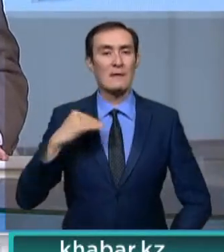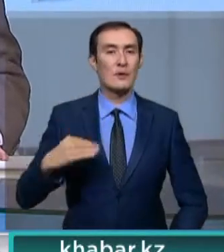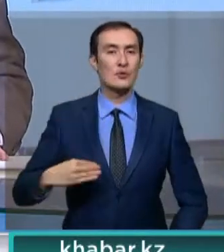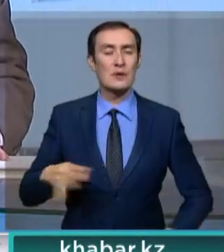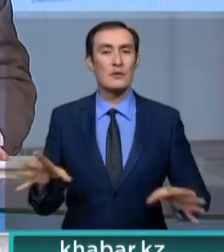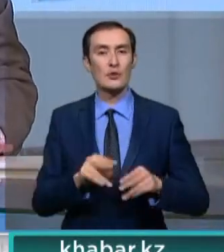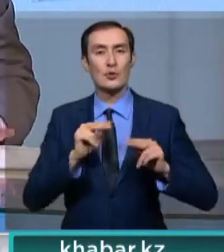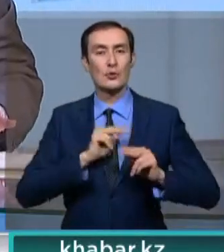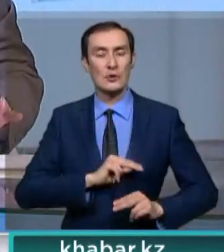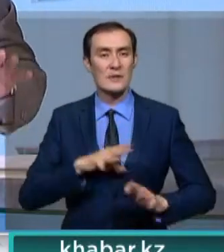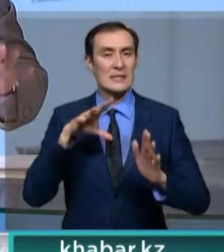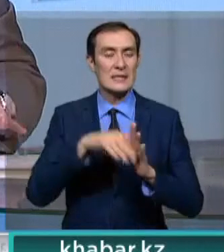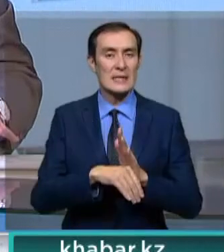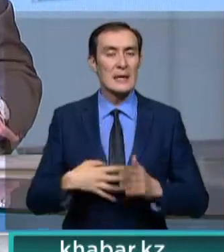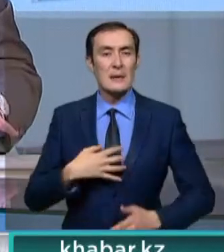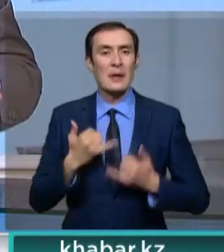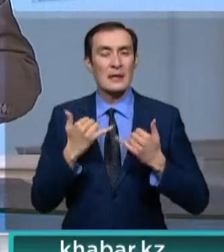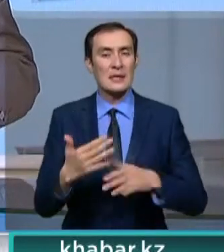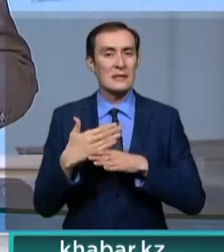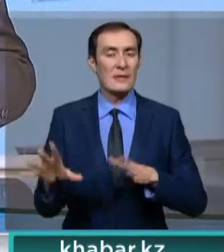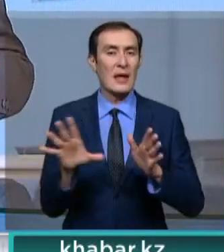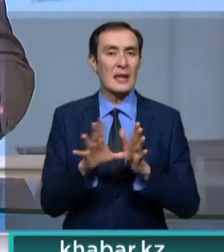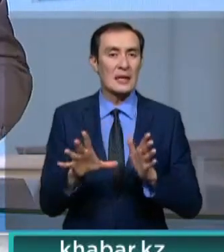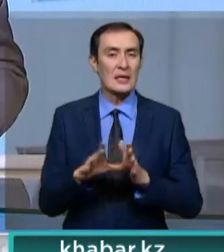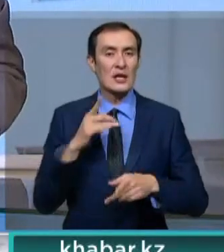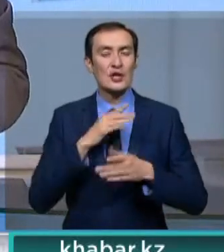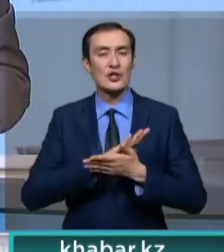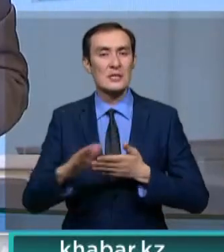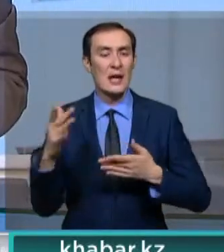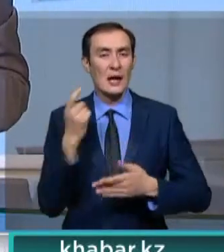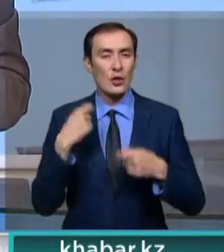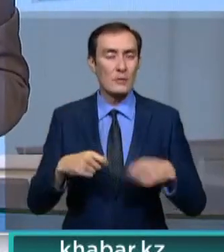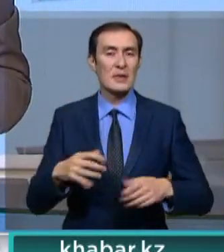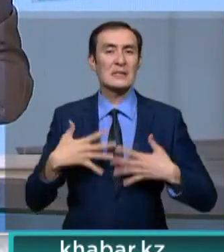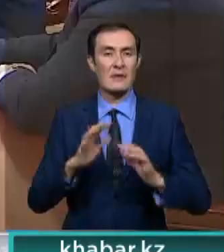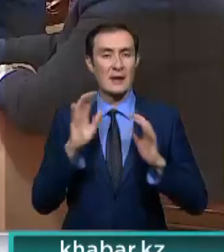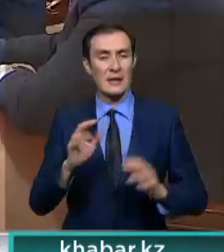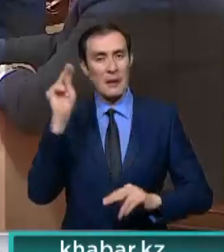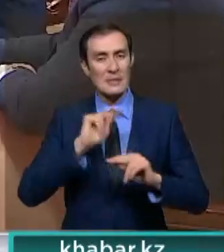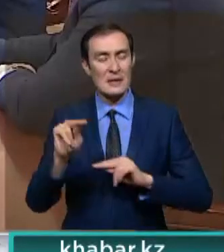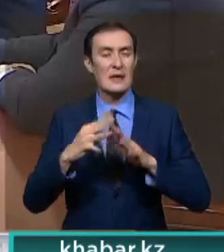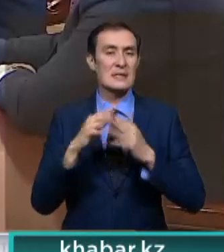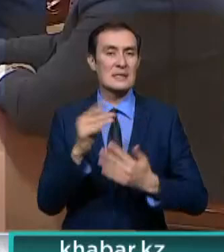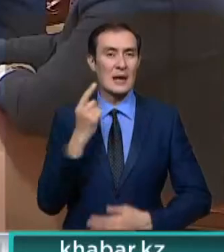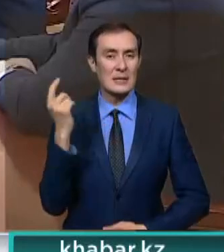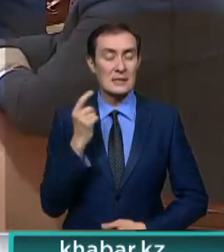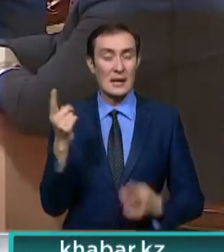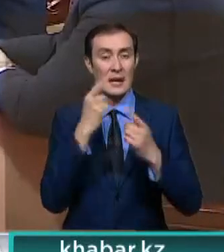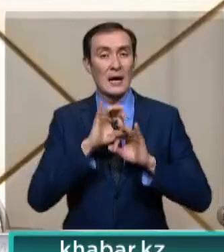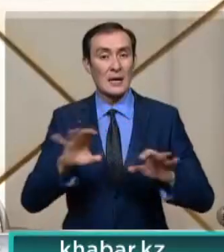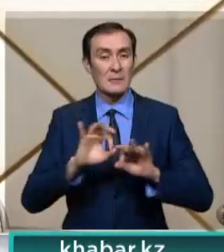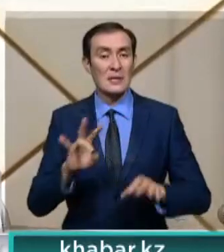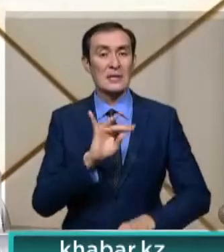казахстанско-французского сотрудничества. Среди приоритетных сфер – энергетика, зеленая экономика, здравоохранение, образование, сельское хозяйство. Как